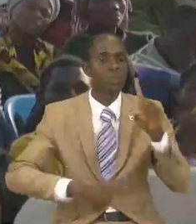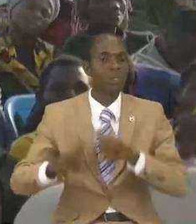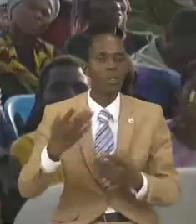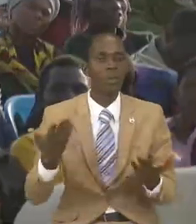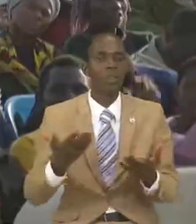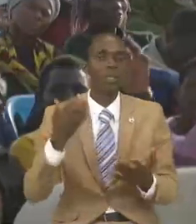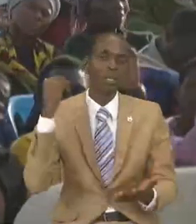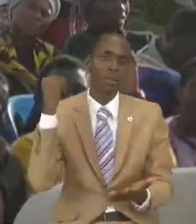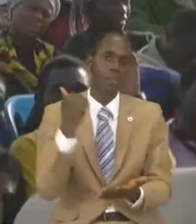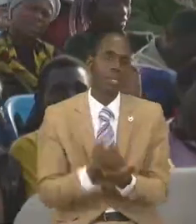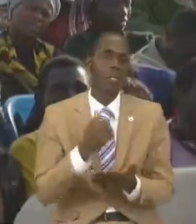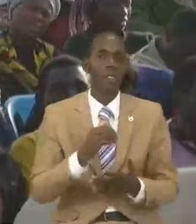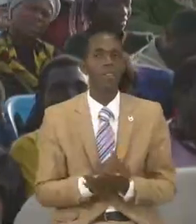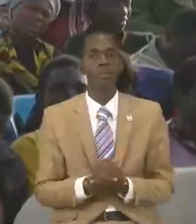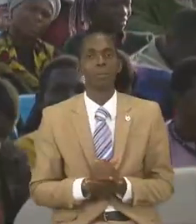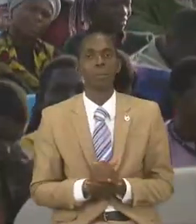crie Amen.